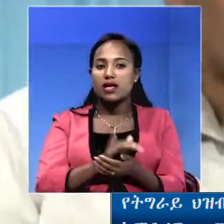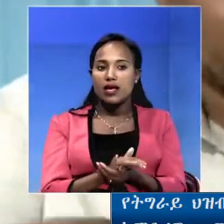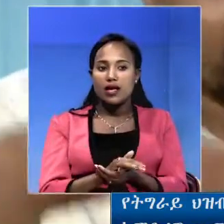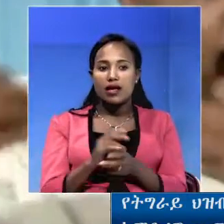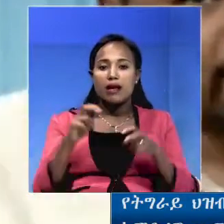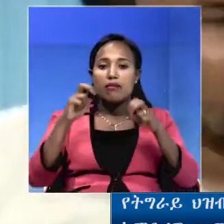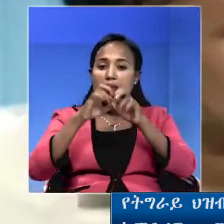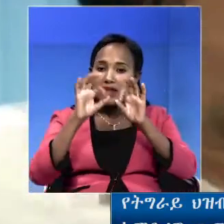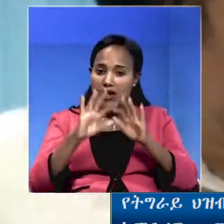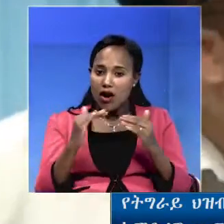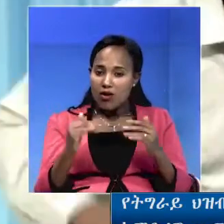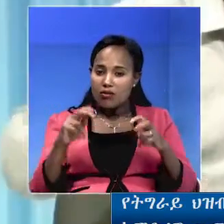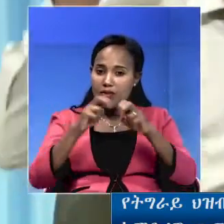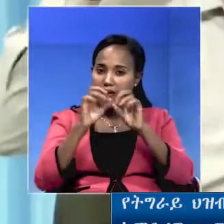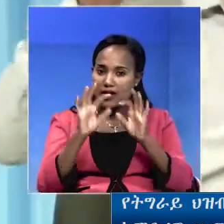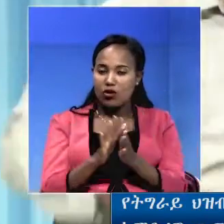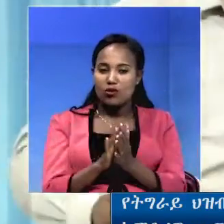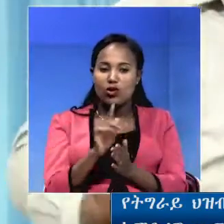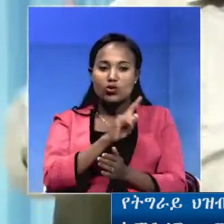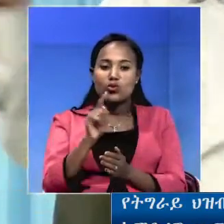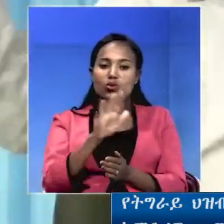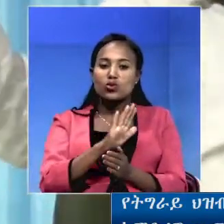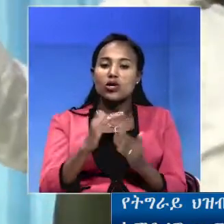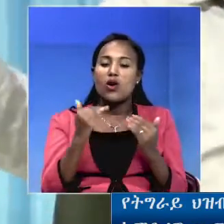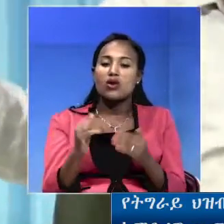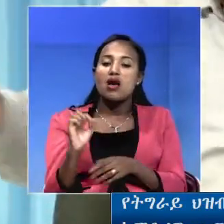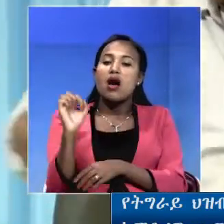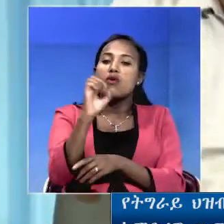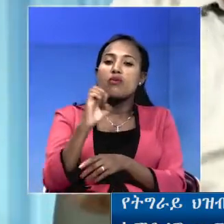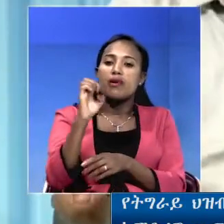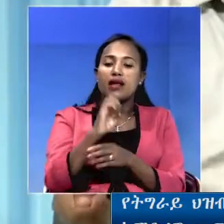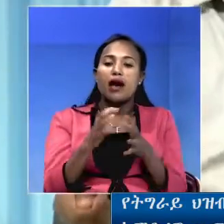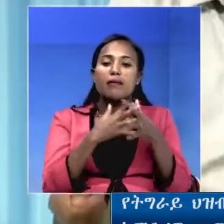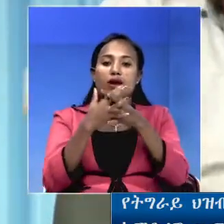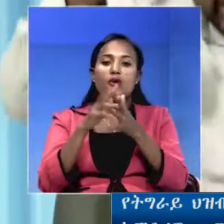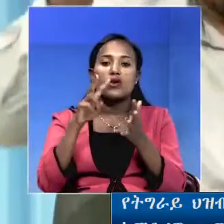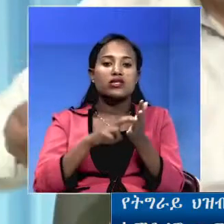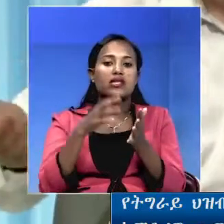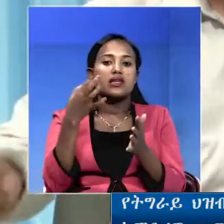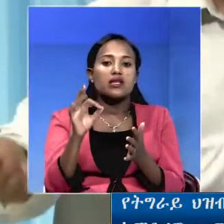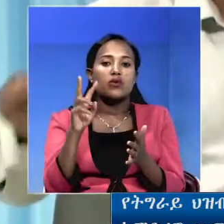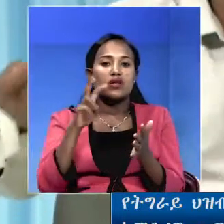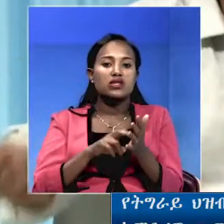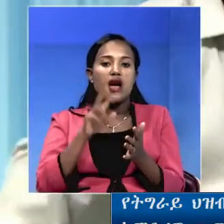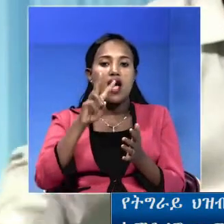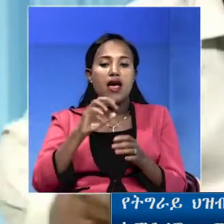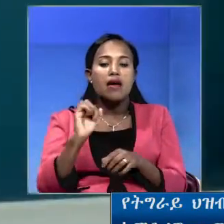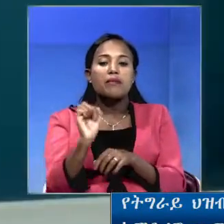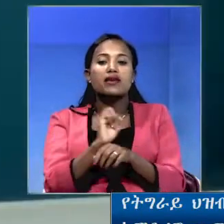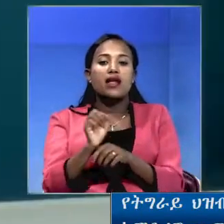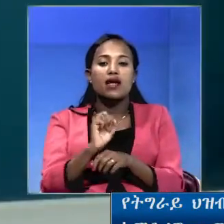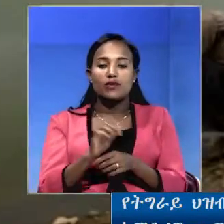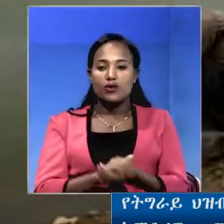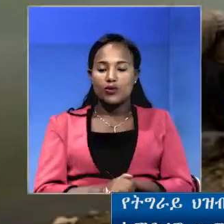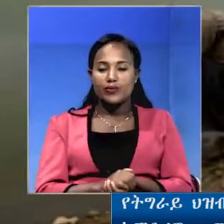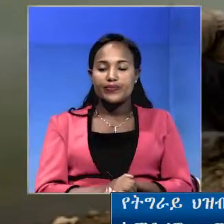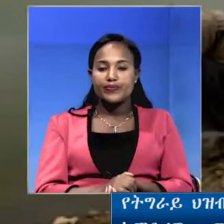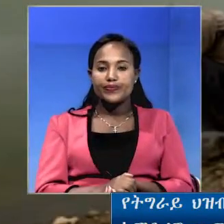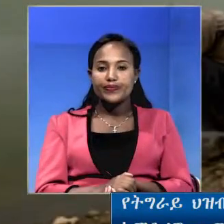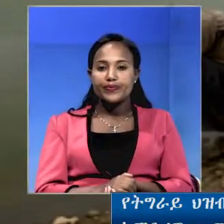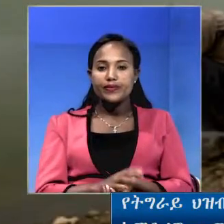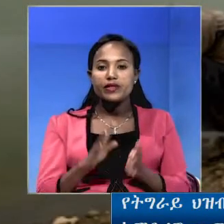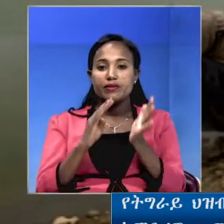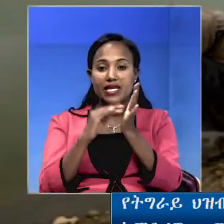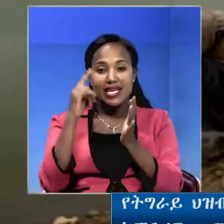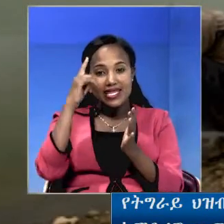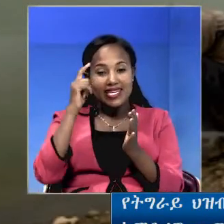መብራት የለውም በፊት፣ አሁንም መብራት የለውም። የእነሱ ልጆች አሁን አውሮፓና አሜሪካ የ2019 የ2020 መኪና ነው የሚነዱት። ለምሳሌ